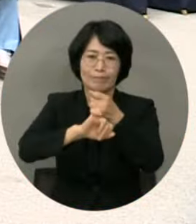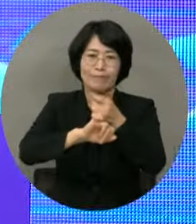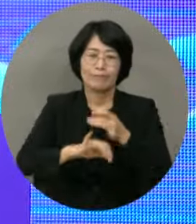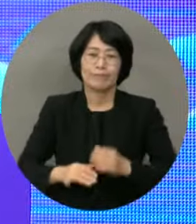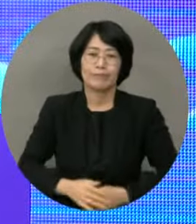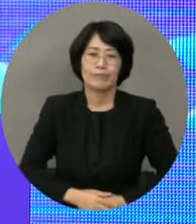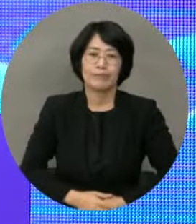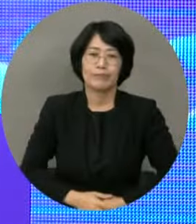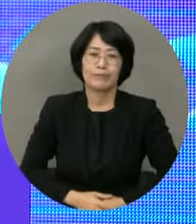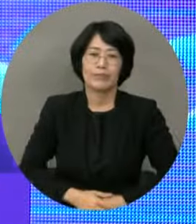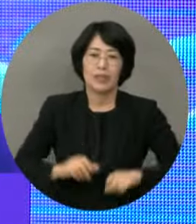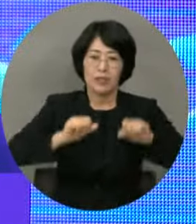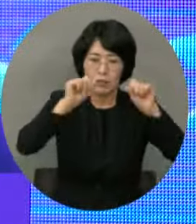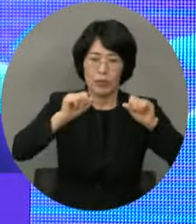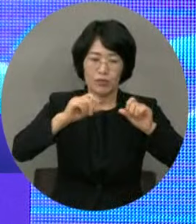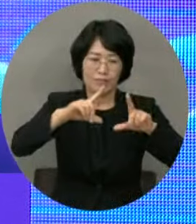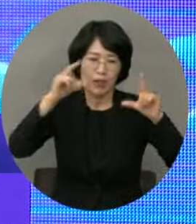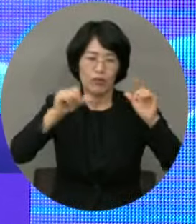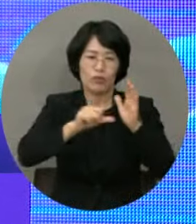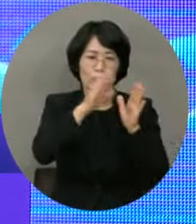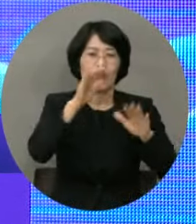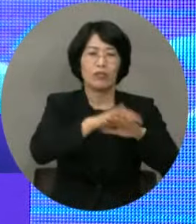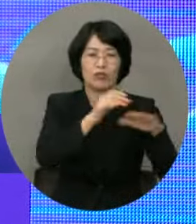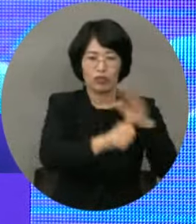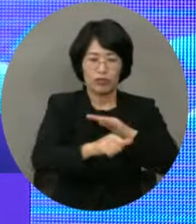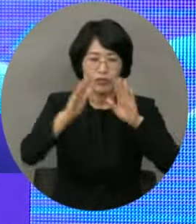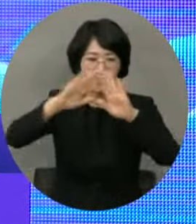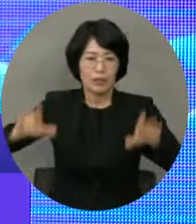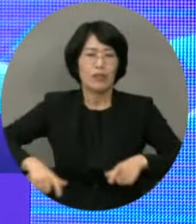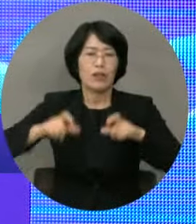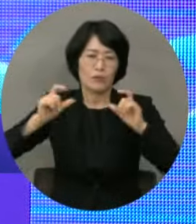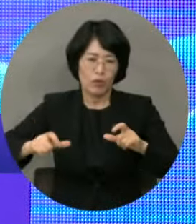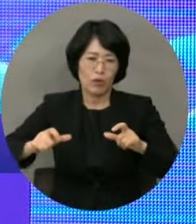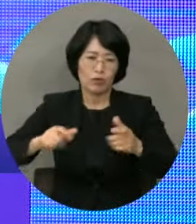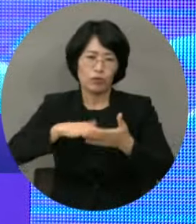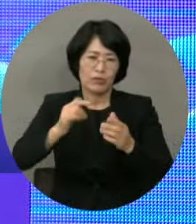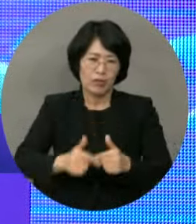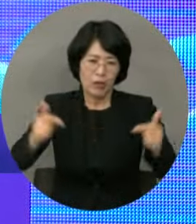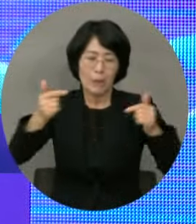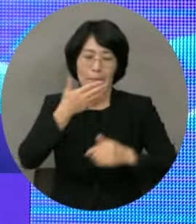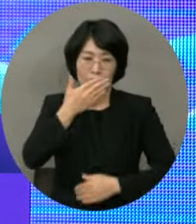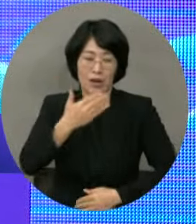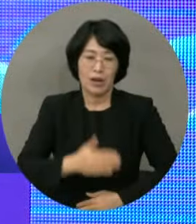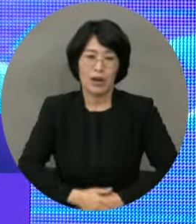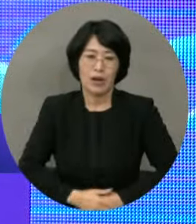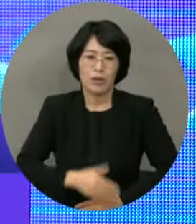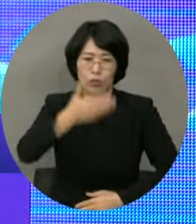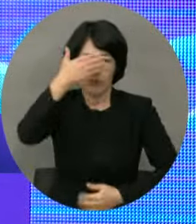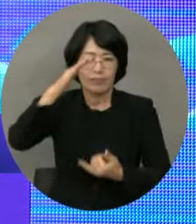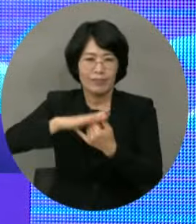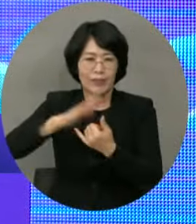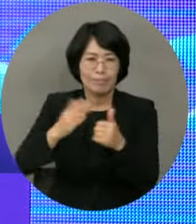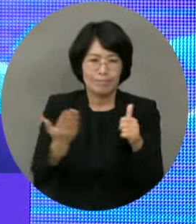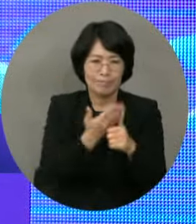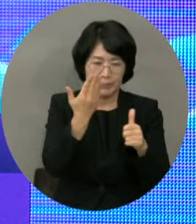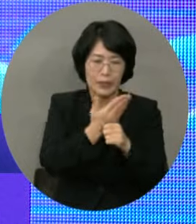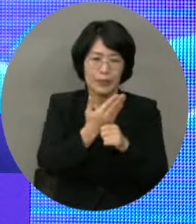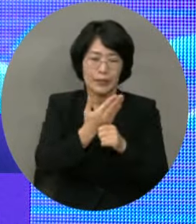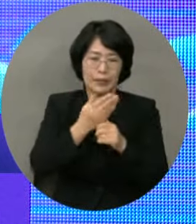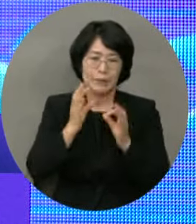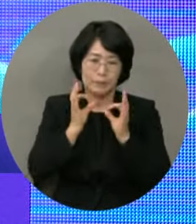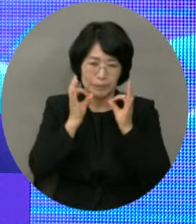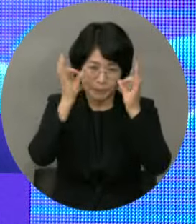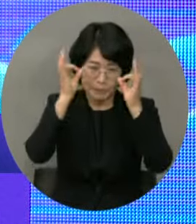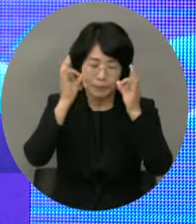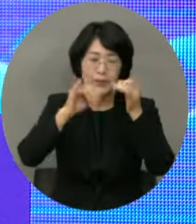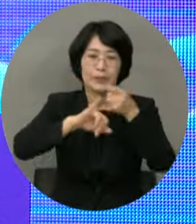약속했습니다. 스포츠 스타들이 저희 전남에서 계속해서 탄생할 수 있도록 꿈나무 육성에도 혼신을